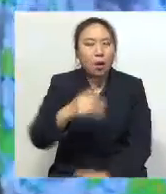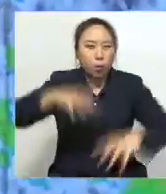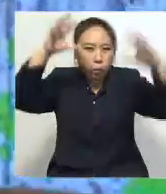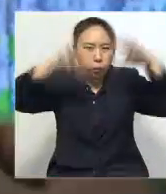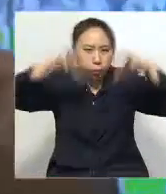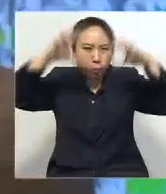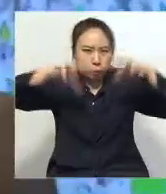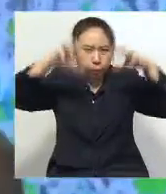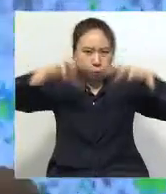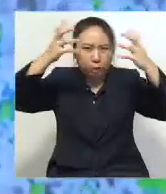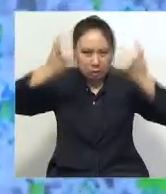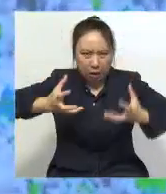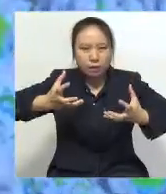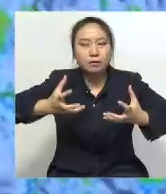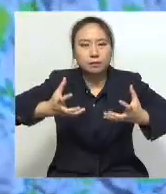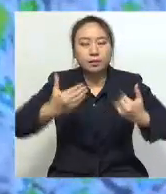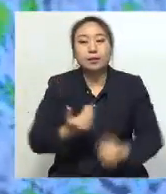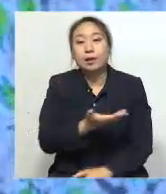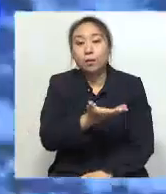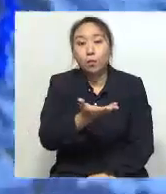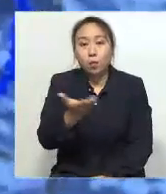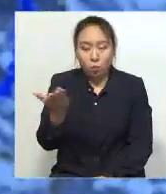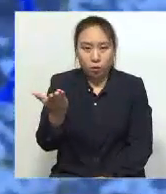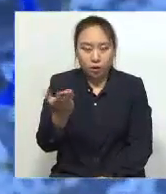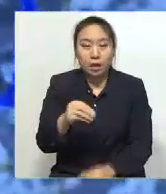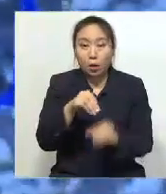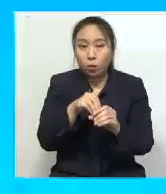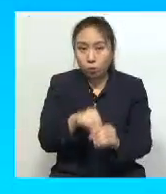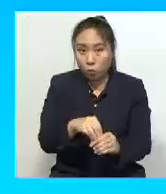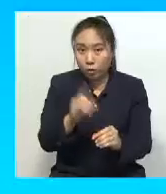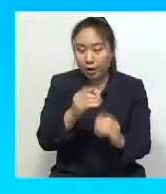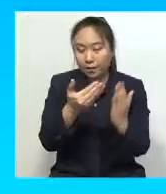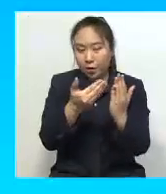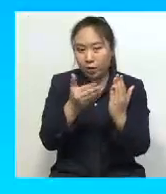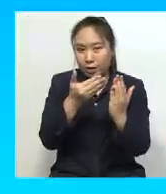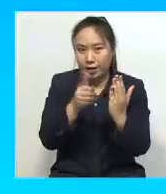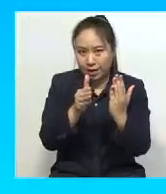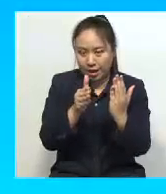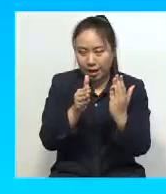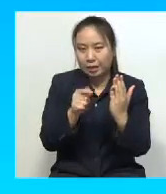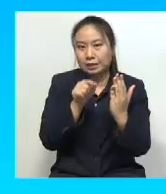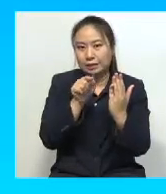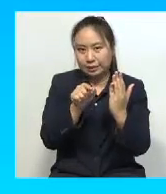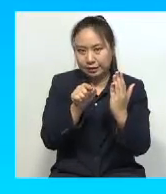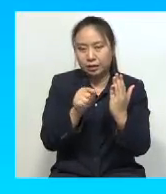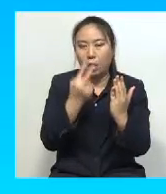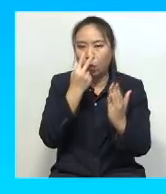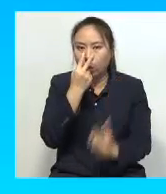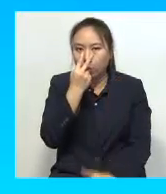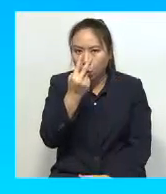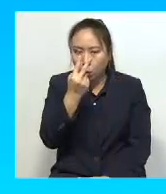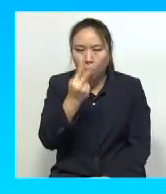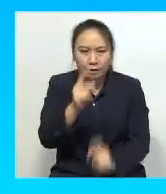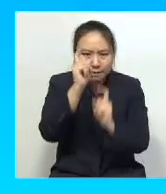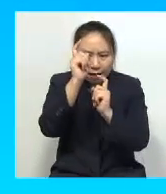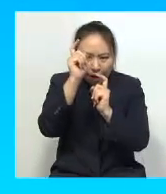มฝนตกหนับางพื้นที่ ดังนั้คผชมที่อยู่ในพ้นที่ดังกล่าวก็คอพ้นที่ผาตะวออกเฉียงเหอตอนบนต้องเฝ้าระว